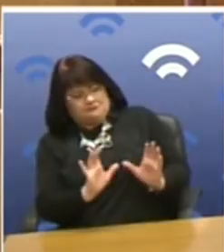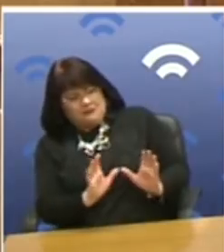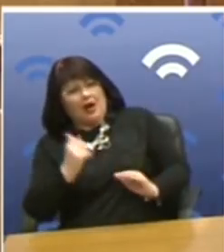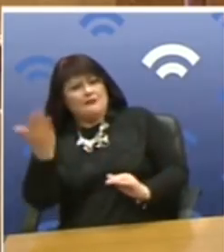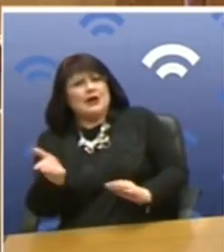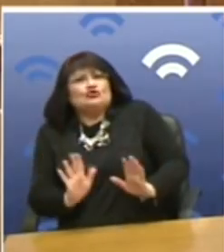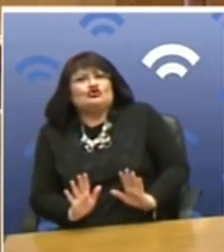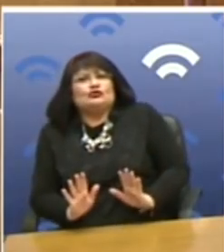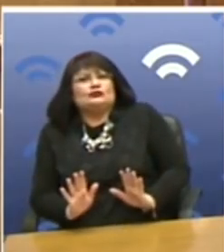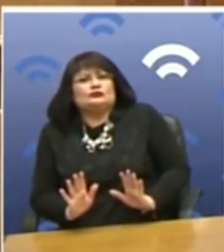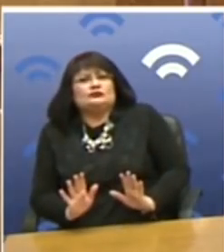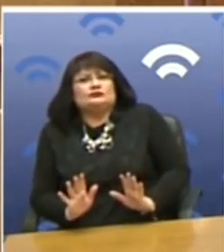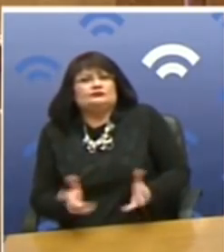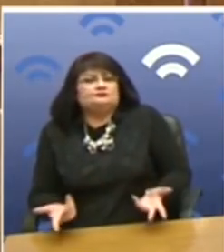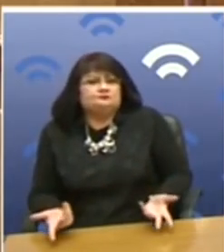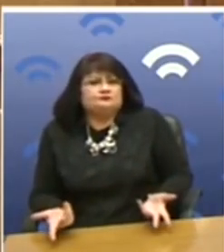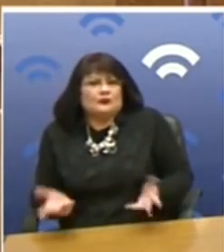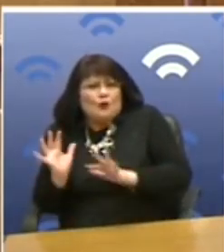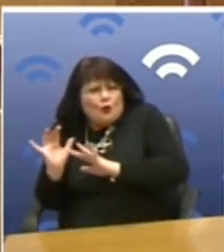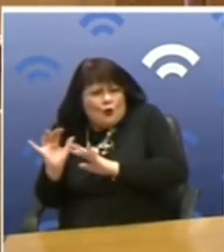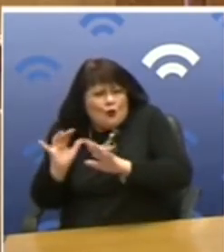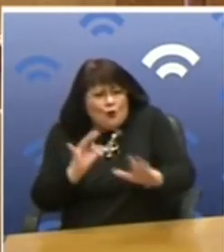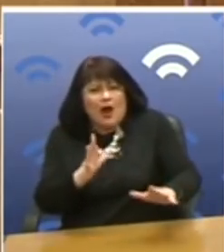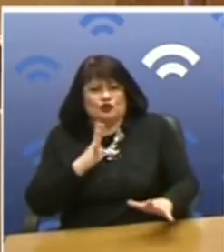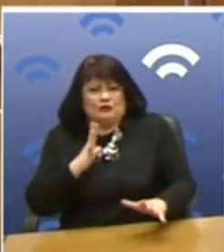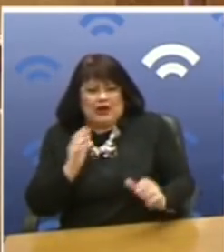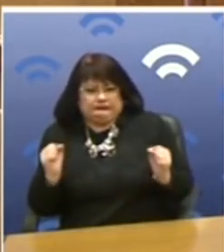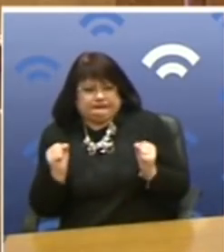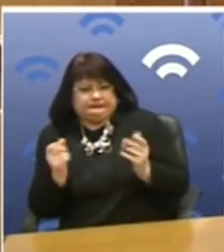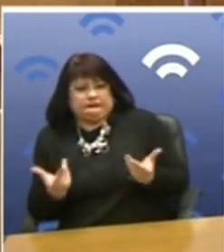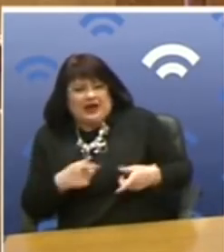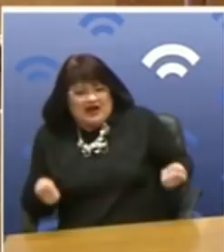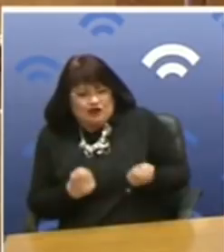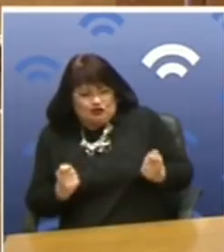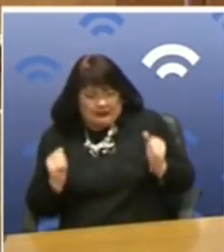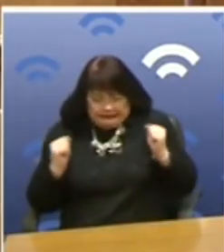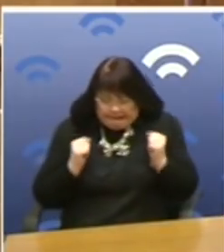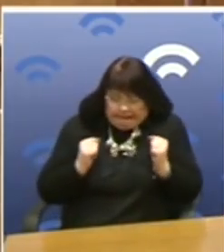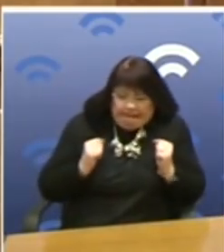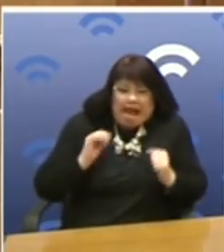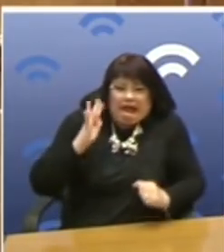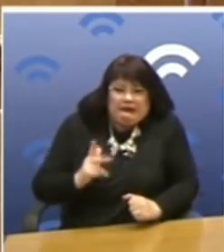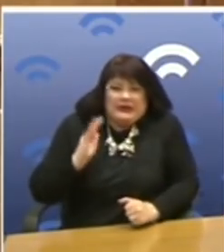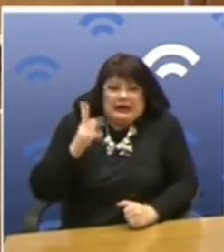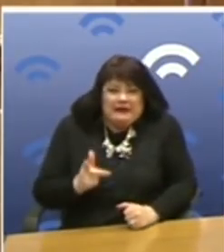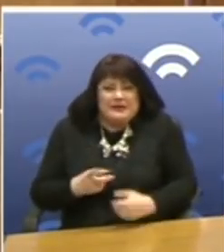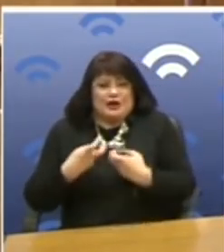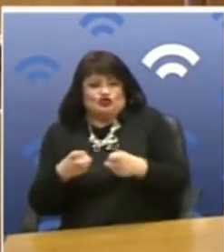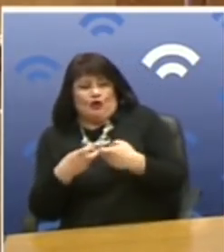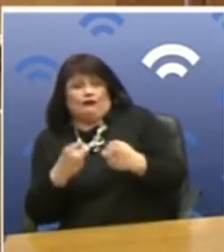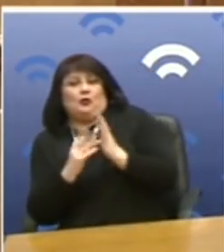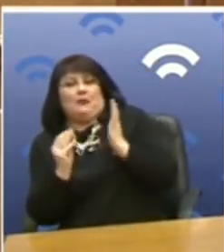υπάρχει όντως πολύ μεγάλος συνωστισμός. Δεν μπορεί οι εργαζόμενοι να στριμώχνονται καθημερινά σε μέσα μαζικής